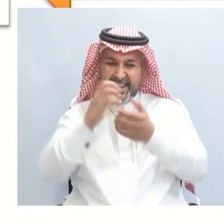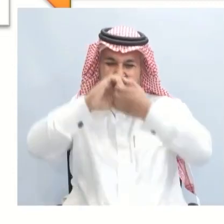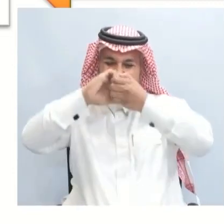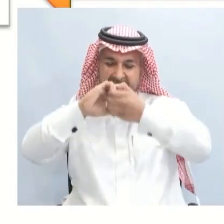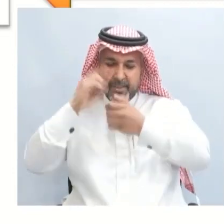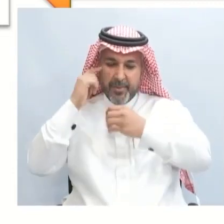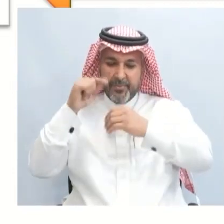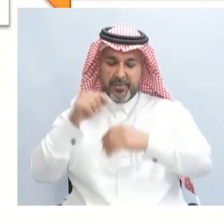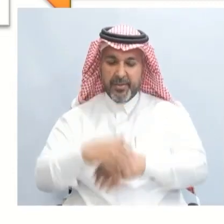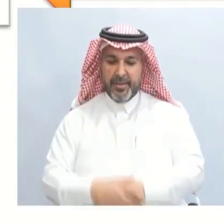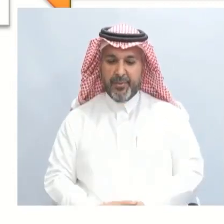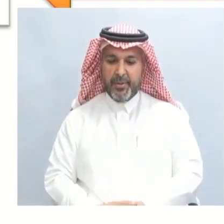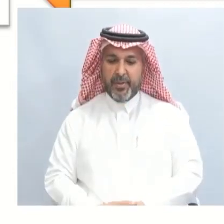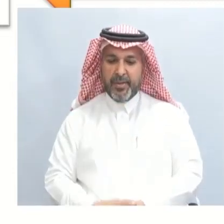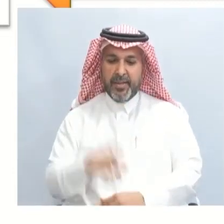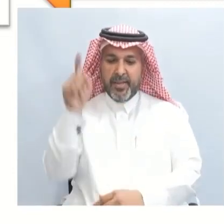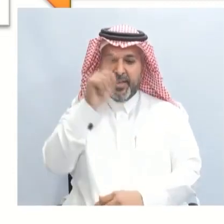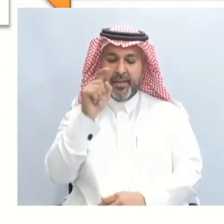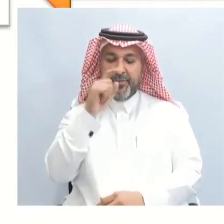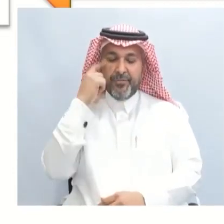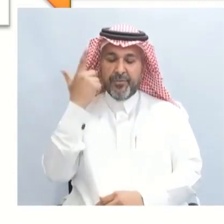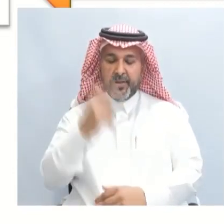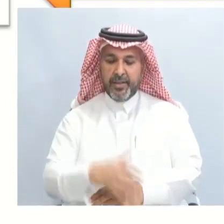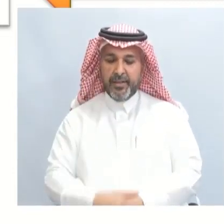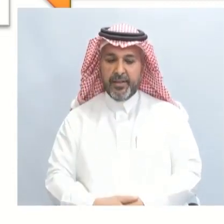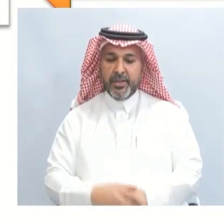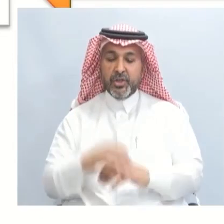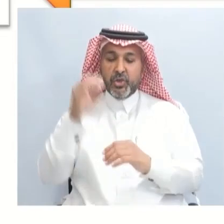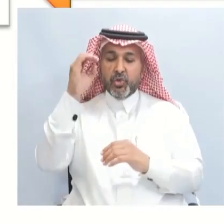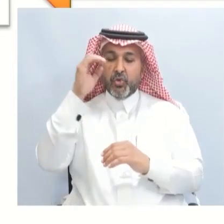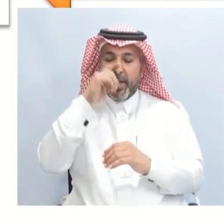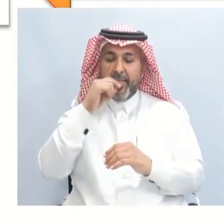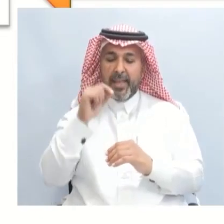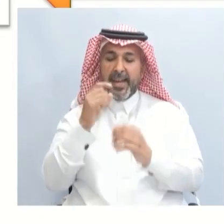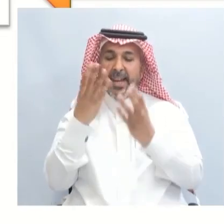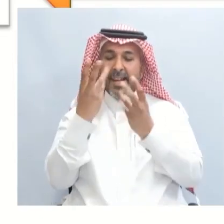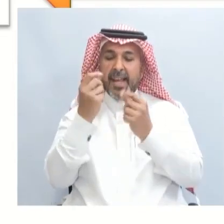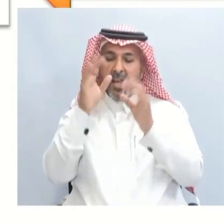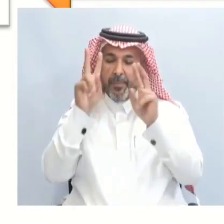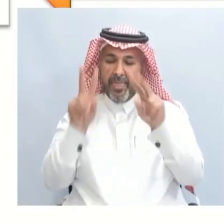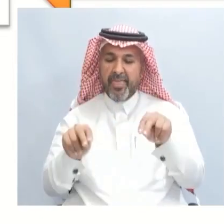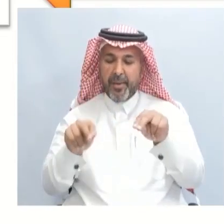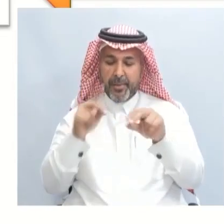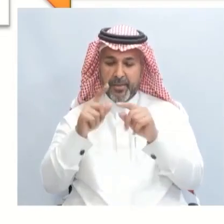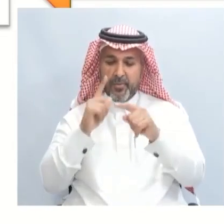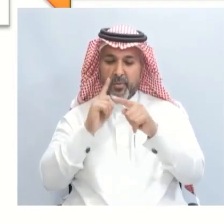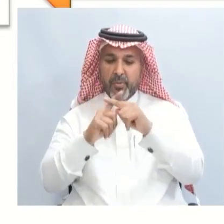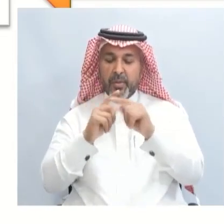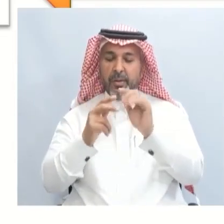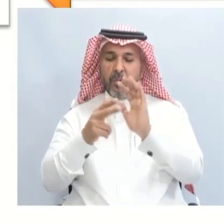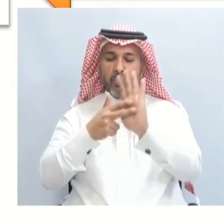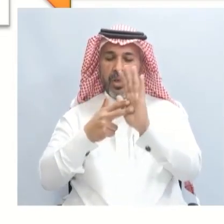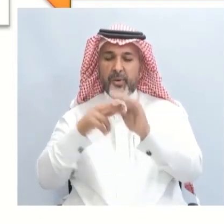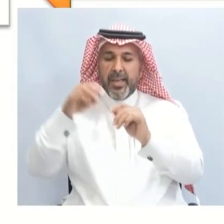ماذا كما ترى اف تساوي جي اللي هو ثابت مضروبا في ام 1 ام 2 على الار تربيع